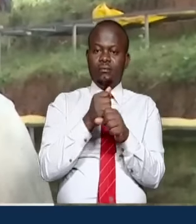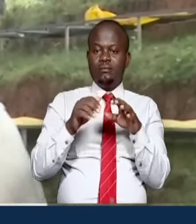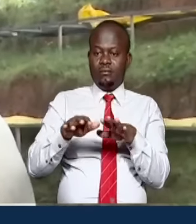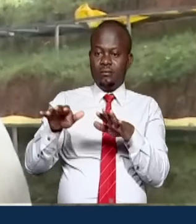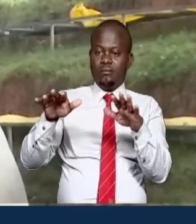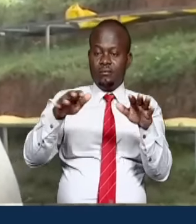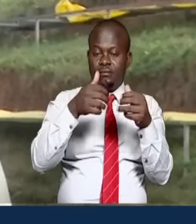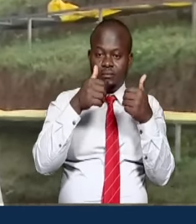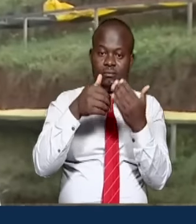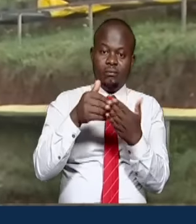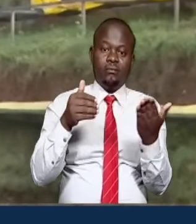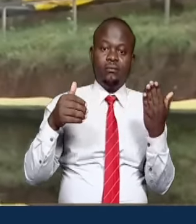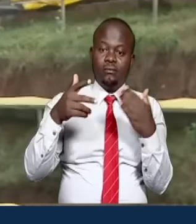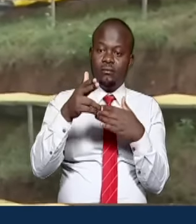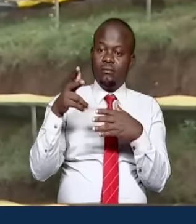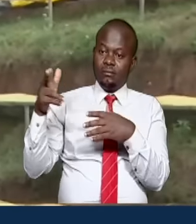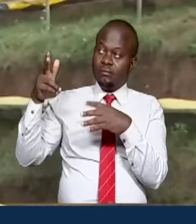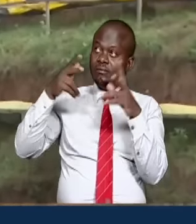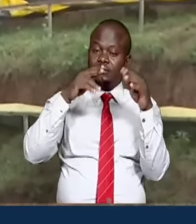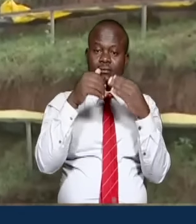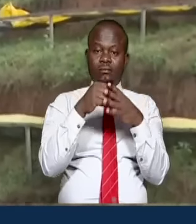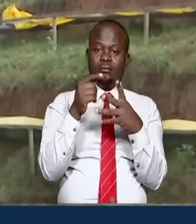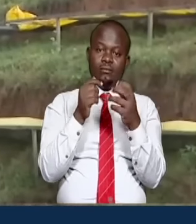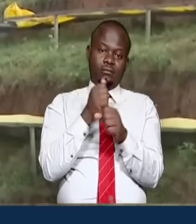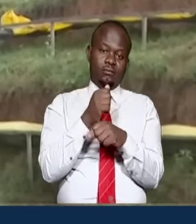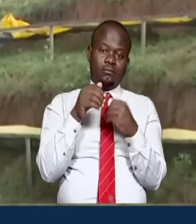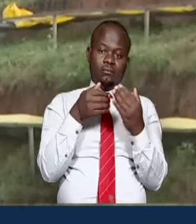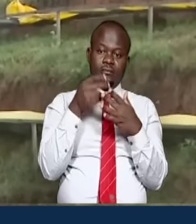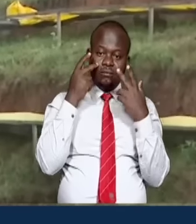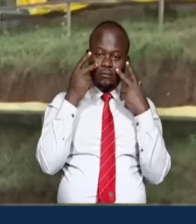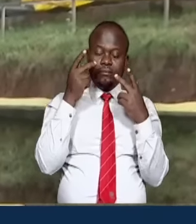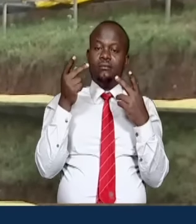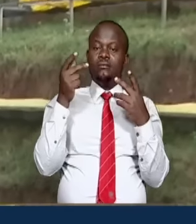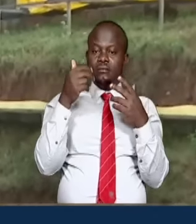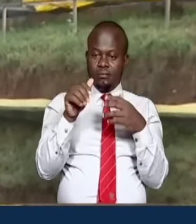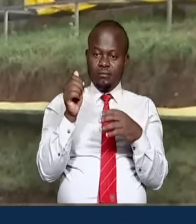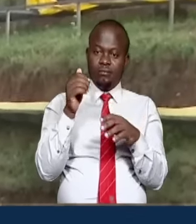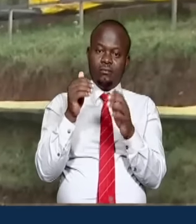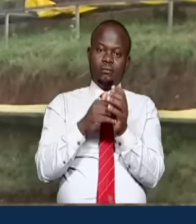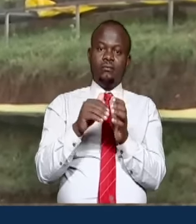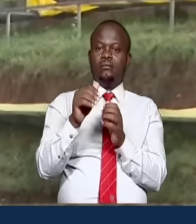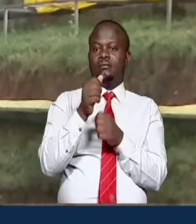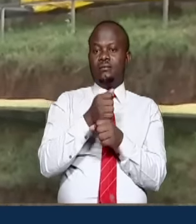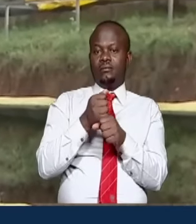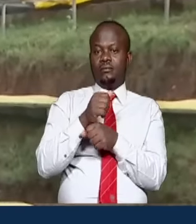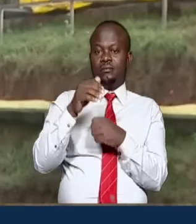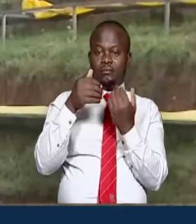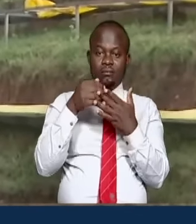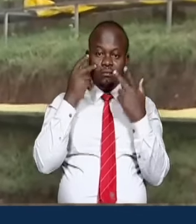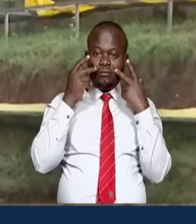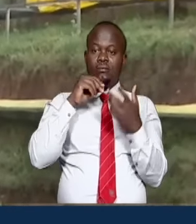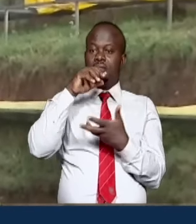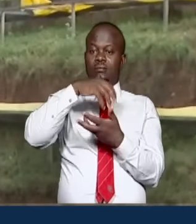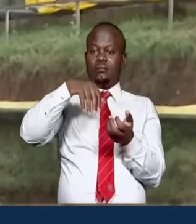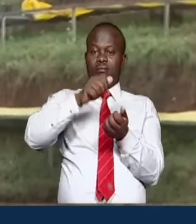ugasanga barayisasiye, gukata ugasanga barakase, icyo bakora ikawa ugasanga bashoboye kugikata. Ikindi ikawa y'Inyamasheke na kenshi usanga itavanze